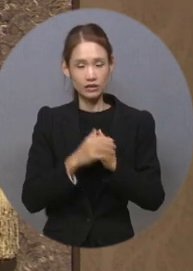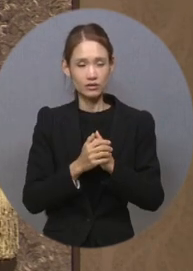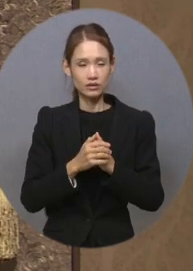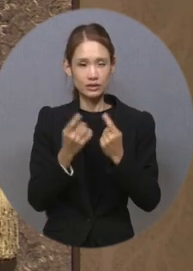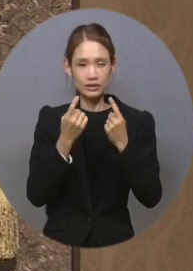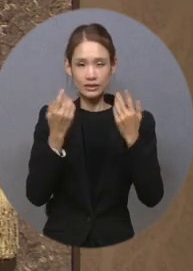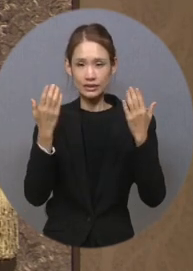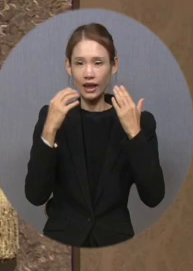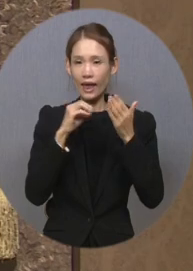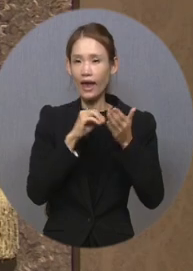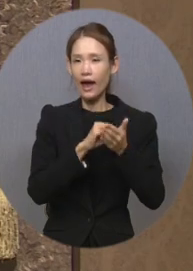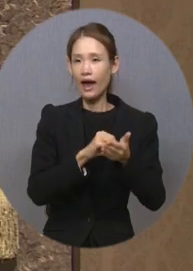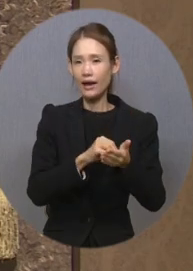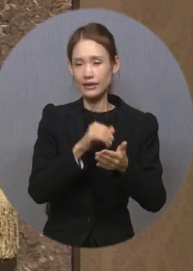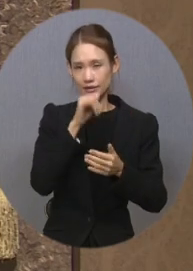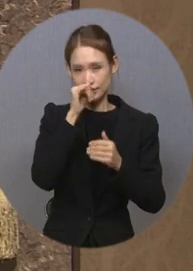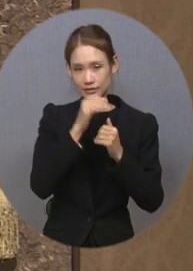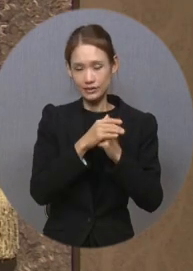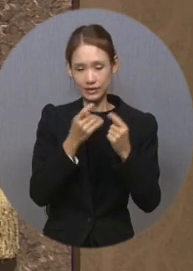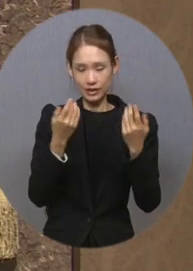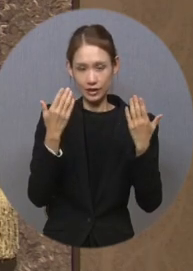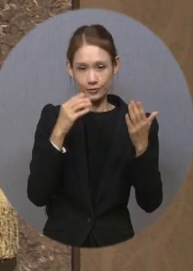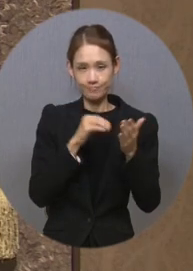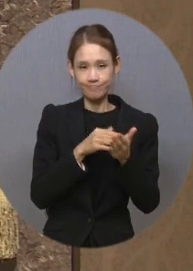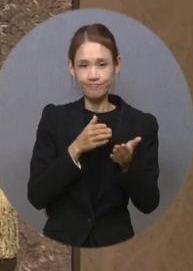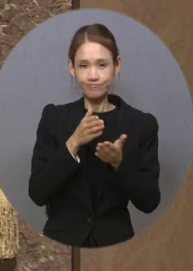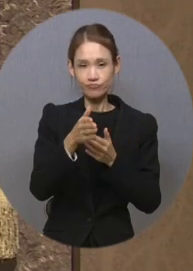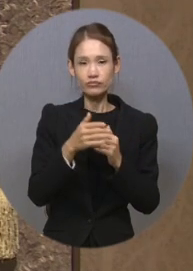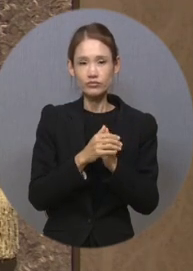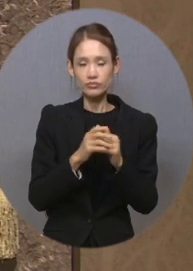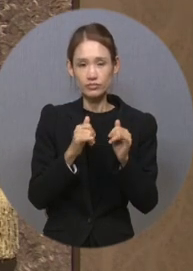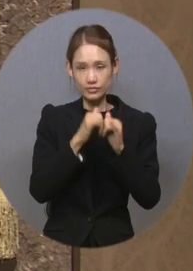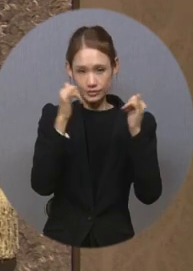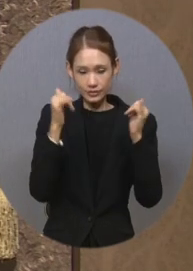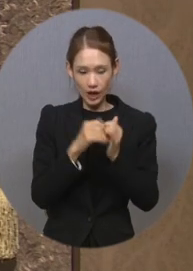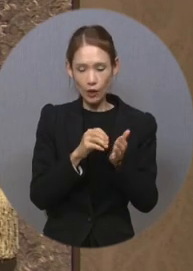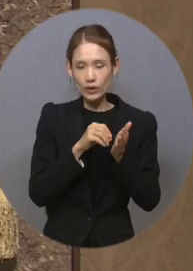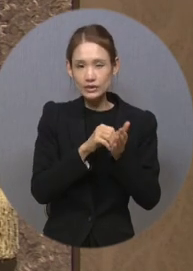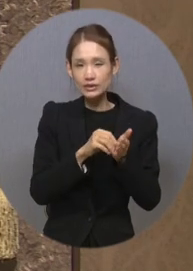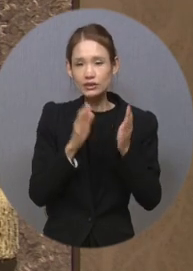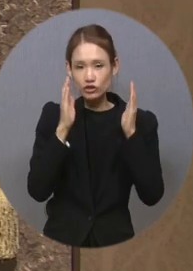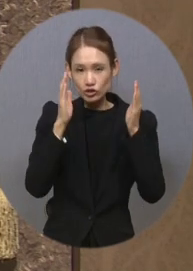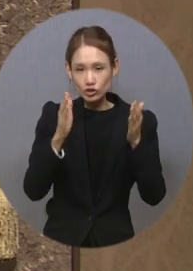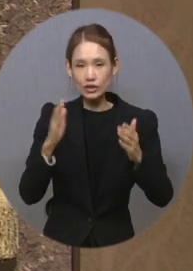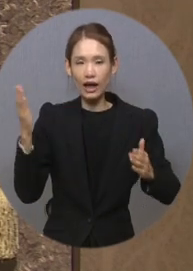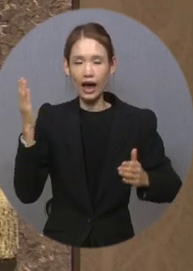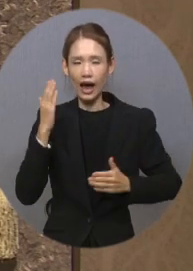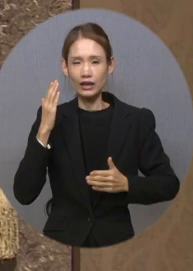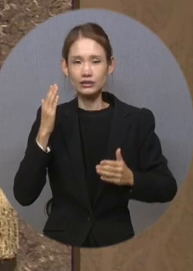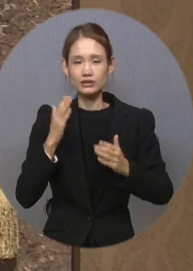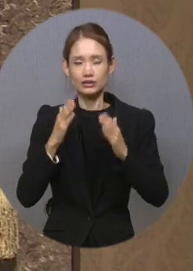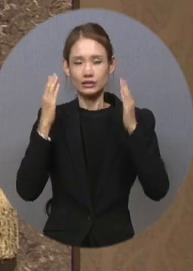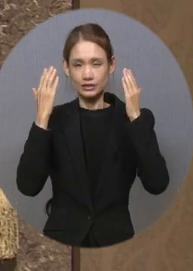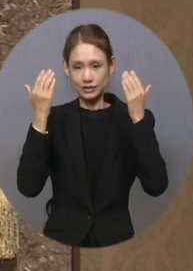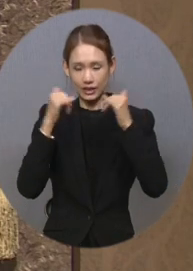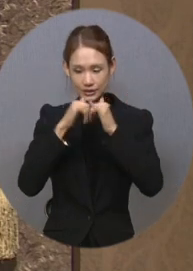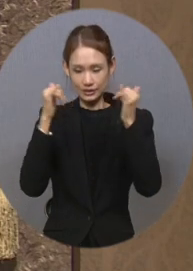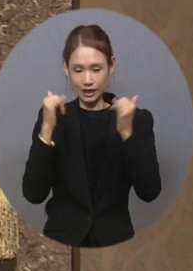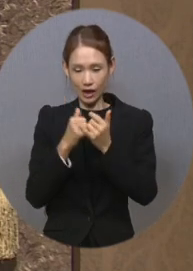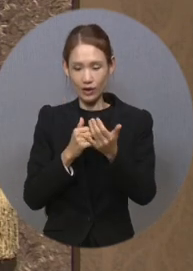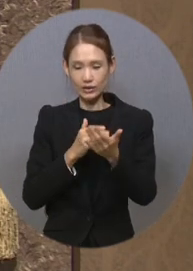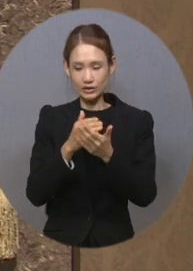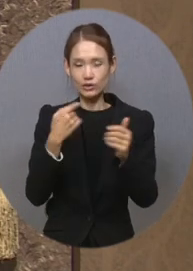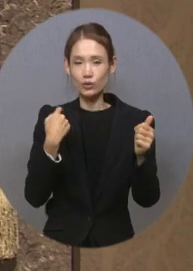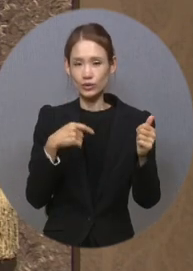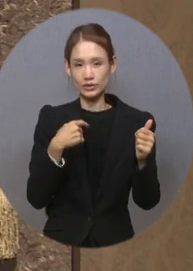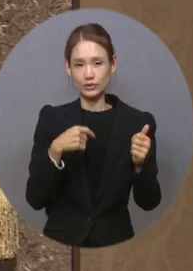입시가 있으니까 네. 이제 진학 지도 혹은 또 사회로 진출하는 학생들은 진로 지도 이런 걸 이제 중점을